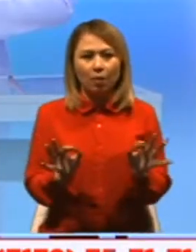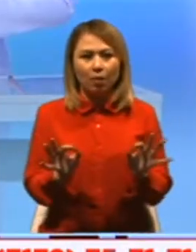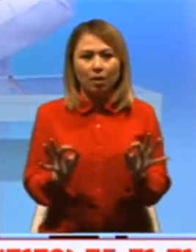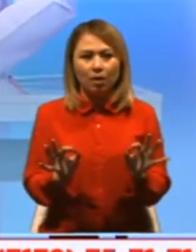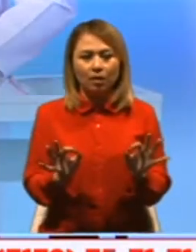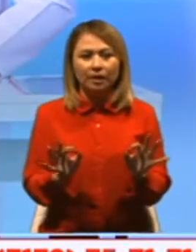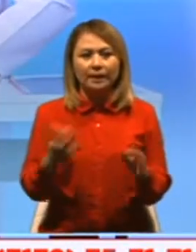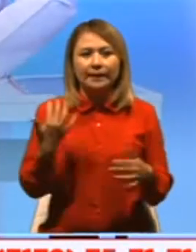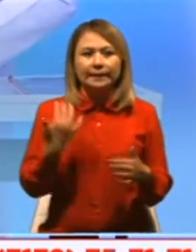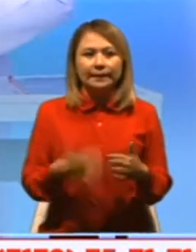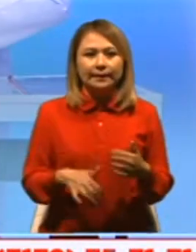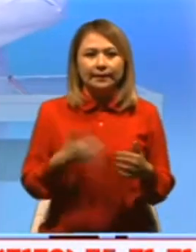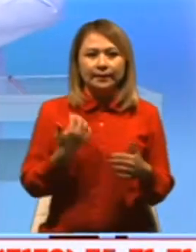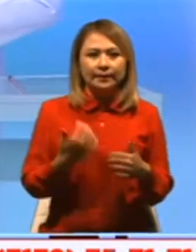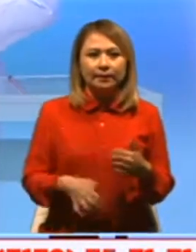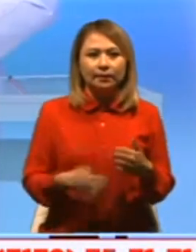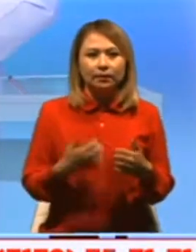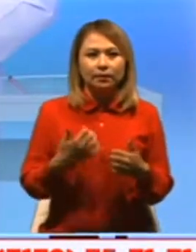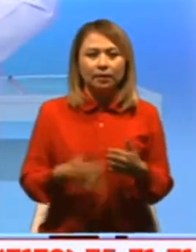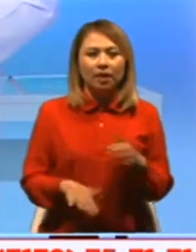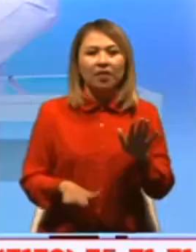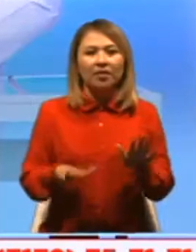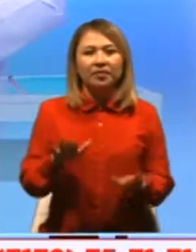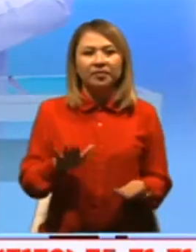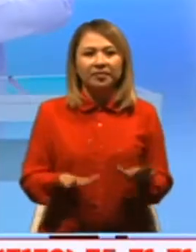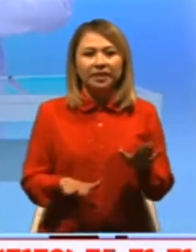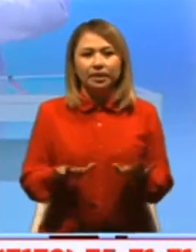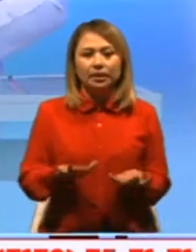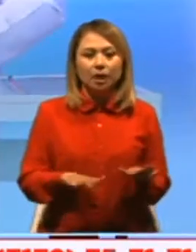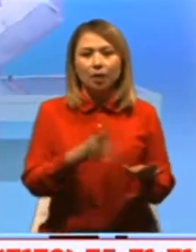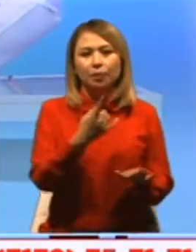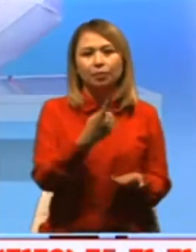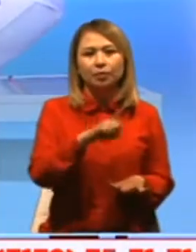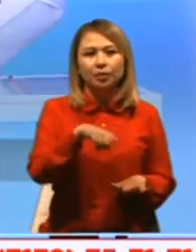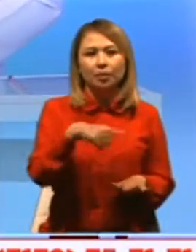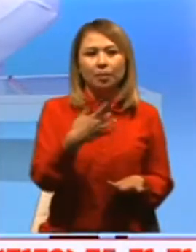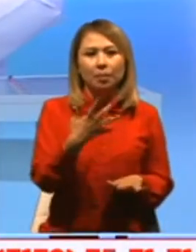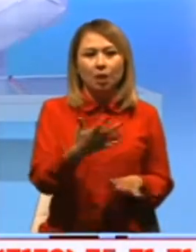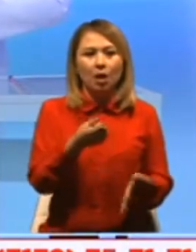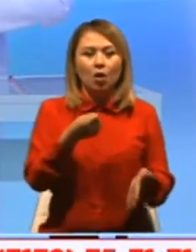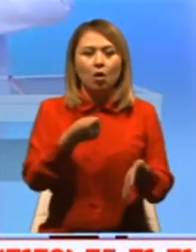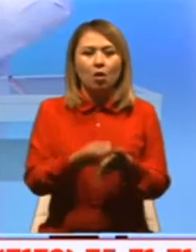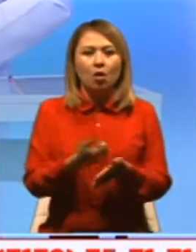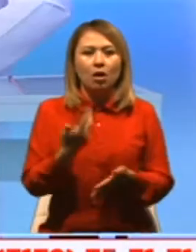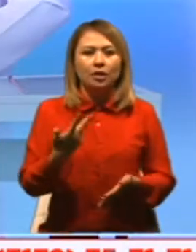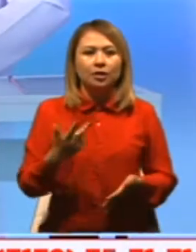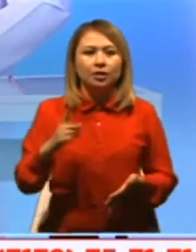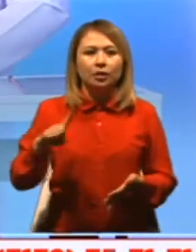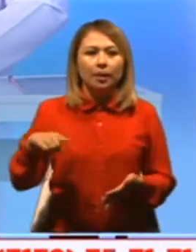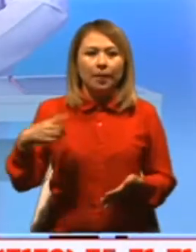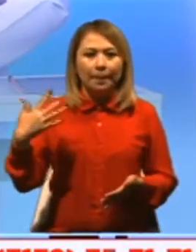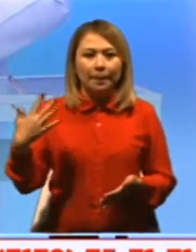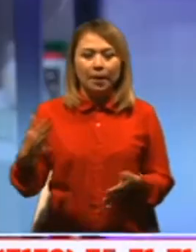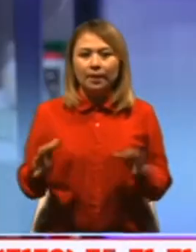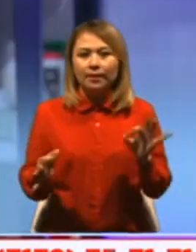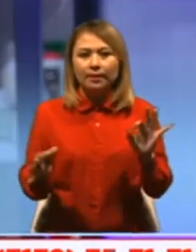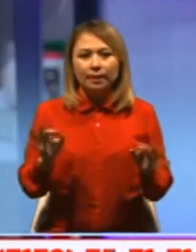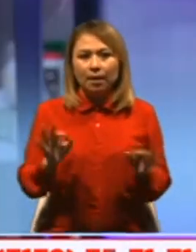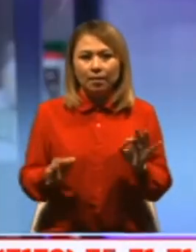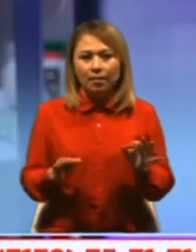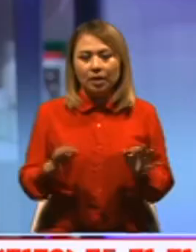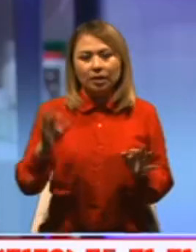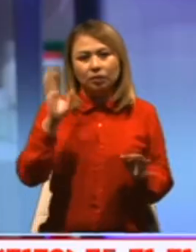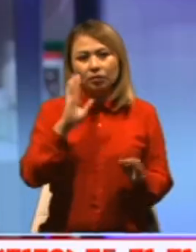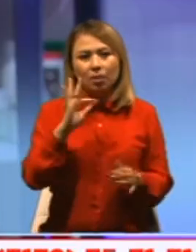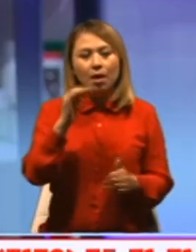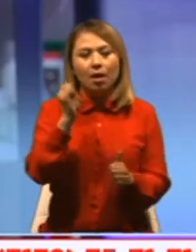ол орташа есеппен 1,5 литрден бастап 3,5 литрге дейін аралықта бұл норма болып, стандарт болып табылады. Бірақ әр